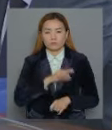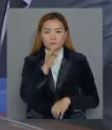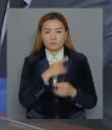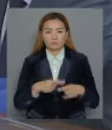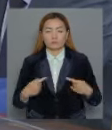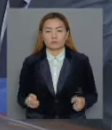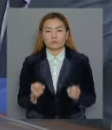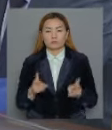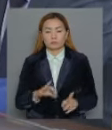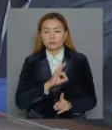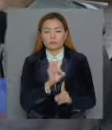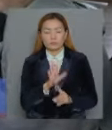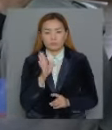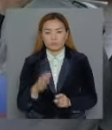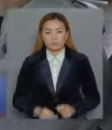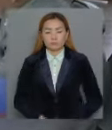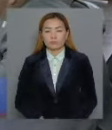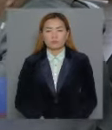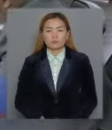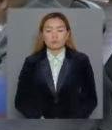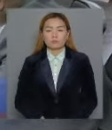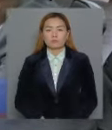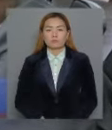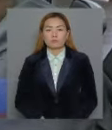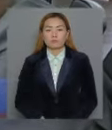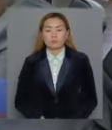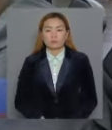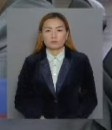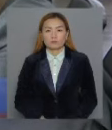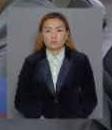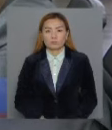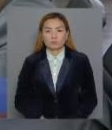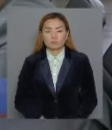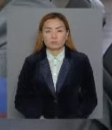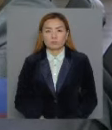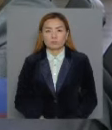фармацевтической пищевой и технической продукции но Райан для кого